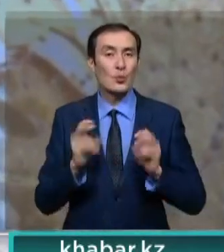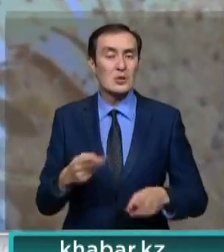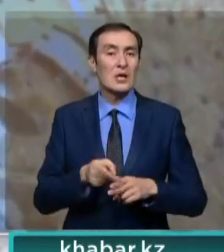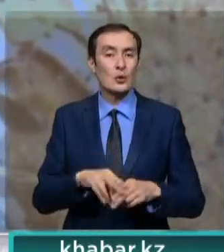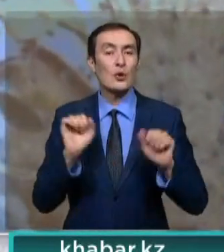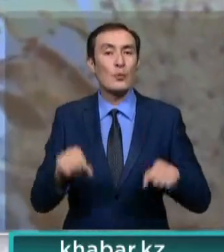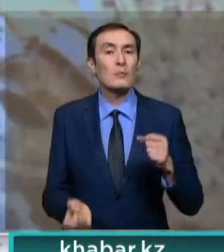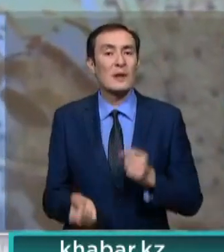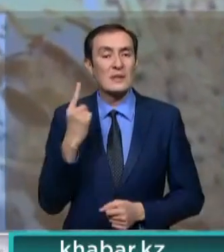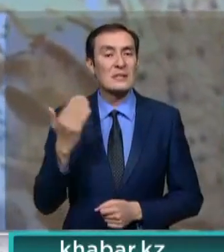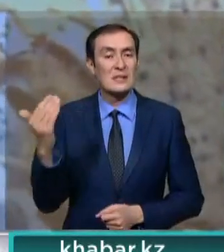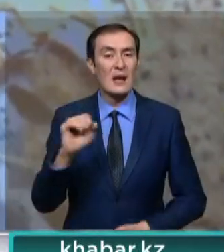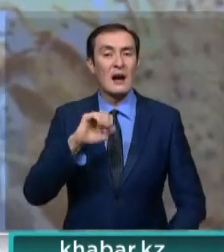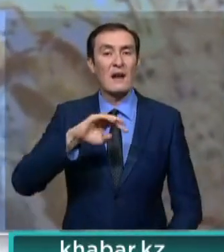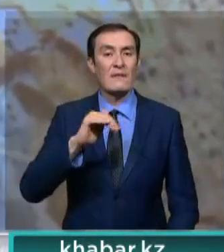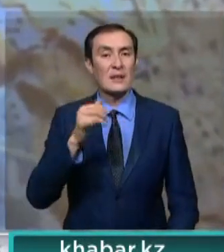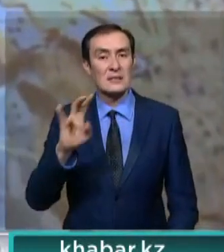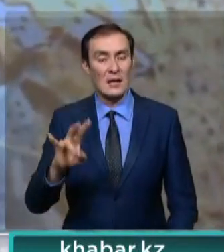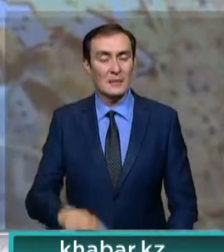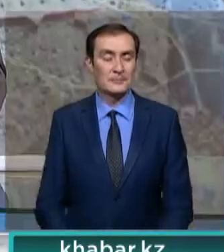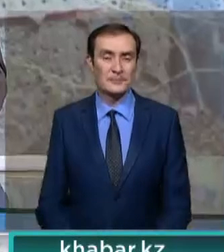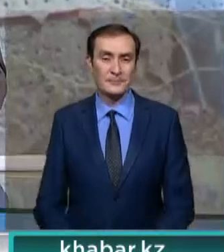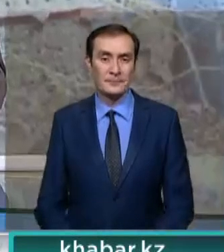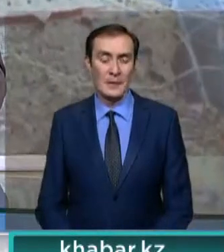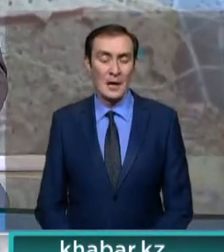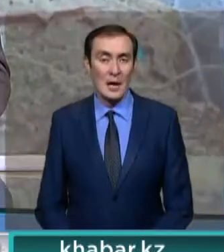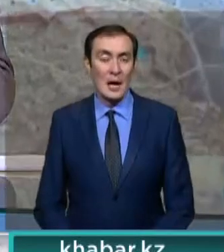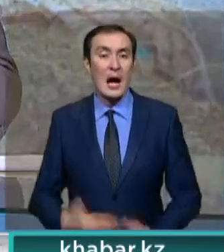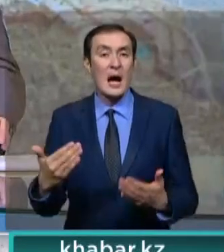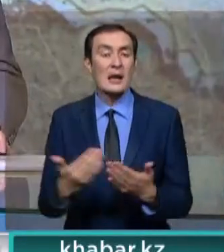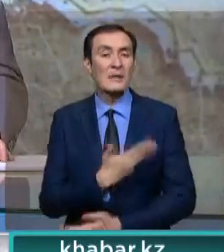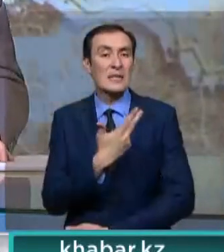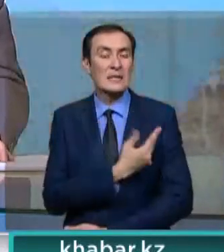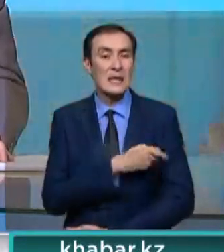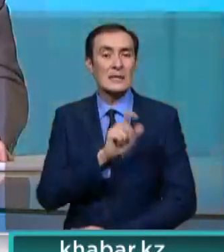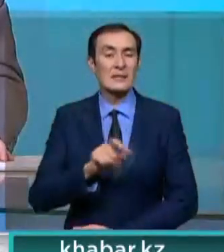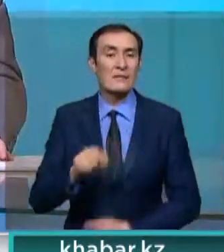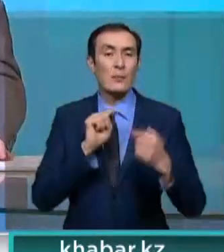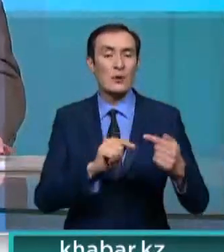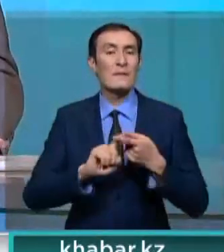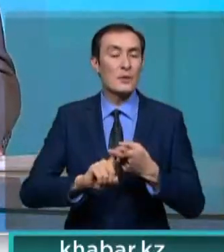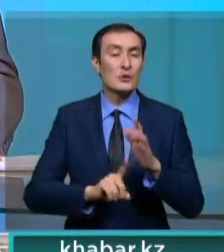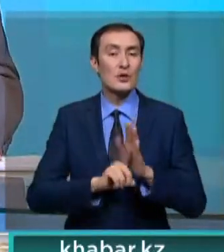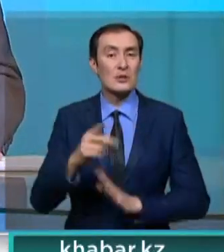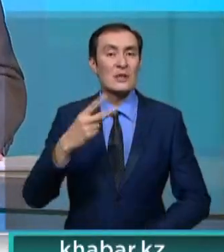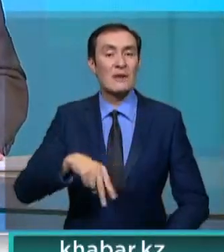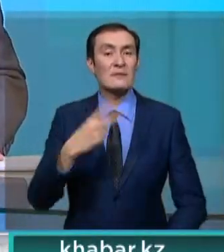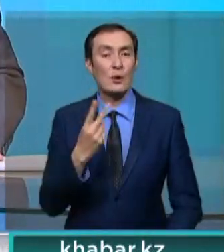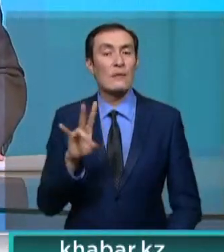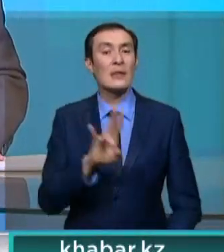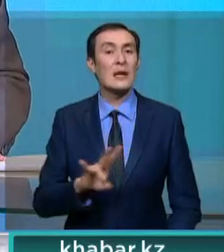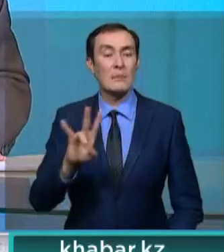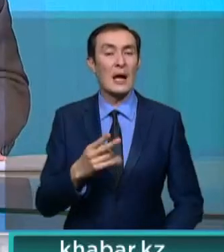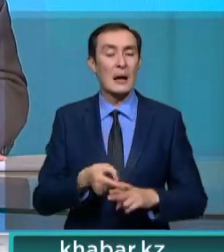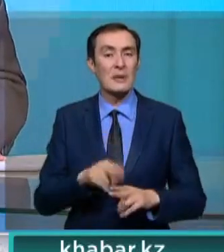которые могут возникнуть со стороны Афганистана. А вот ревакцинация казахстанцев от коронавируса начнется с 22